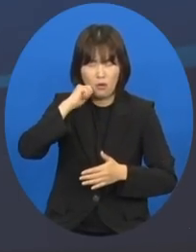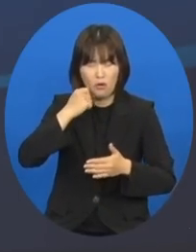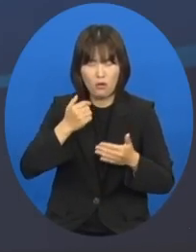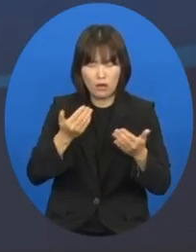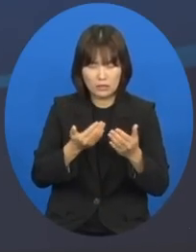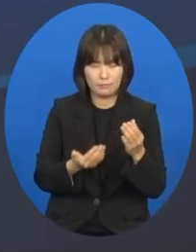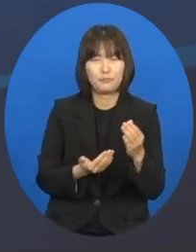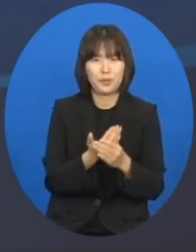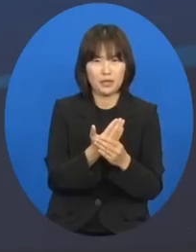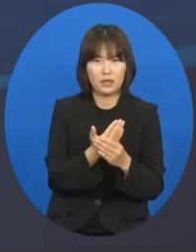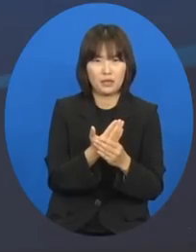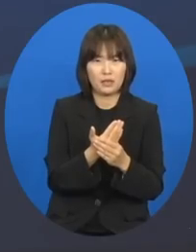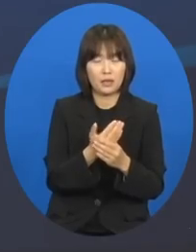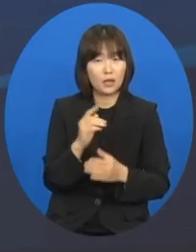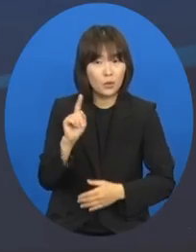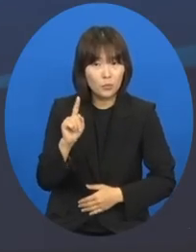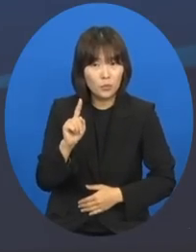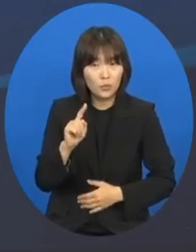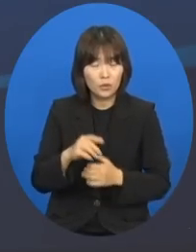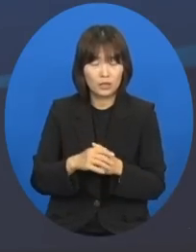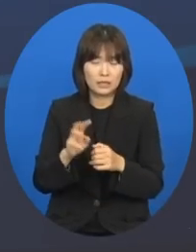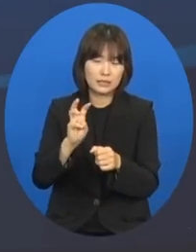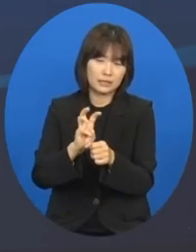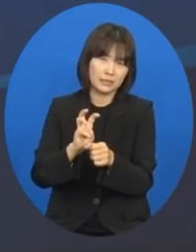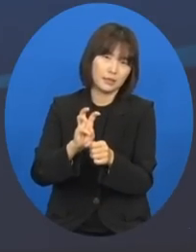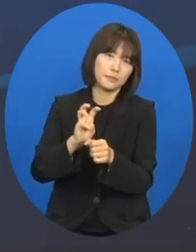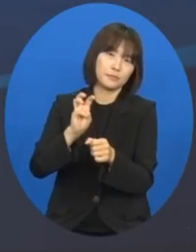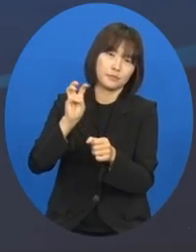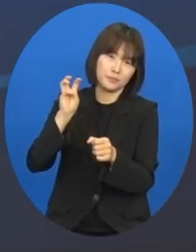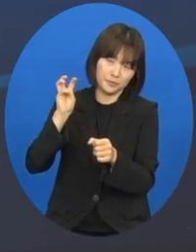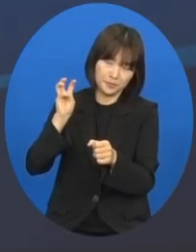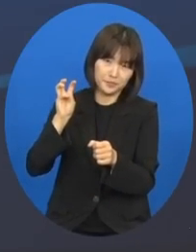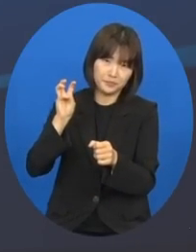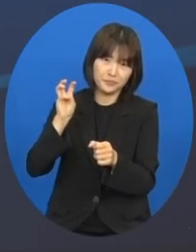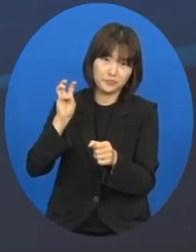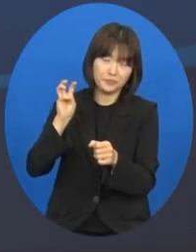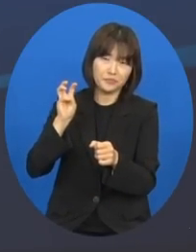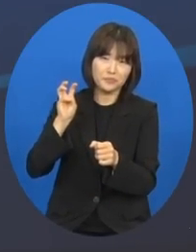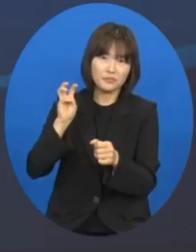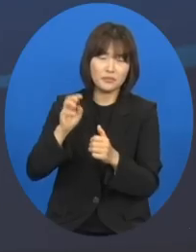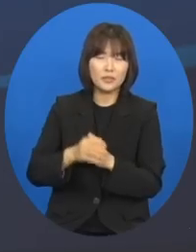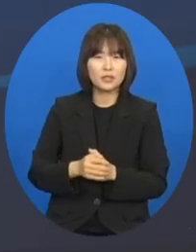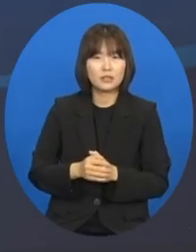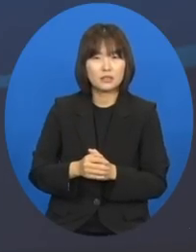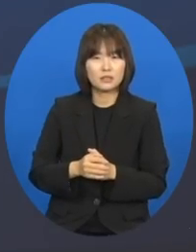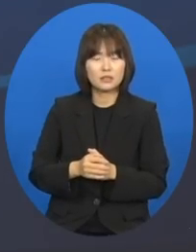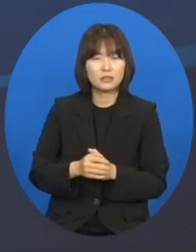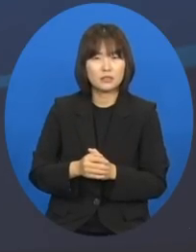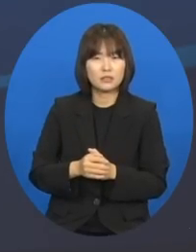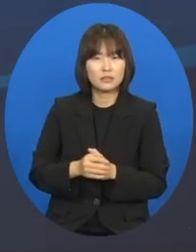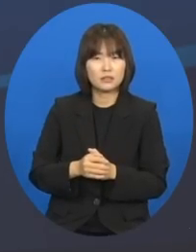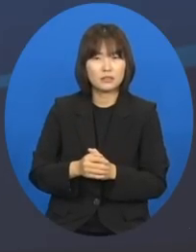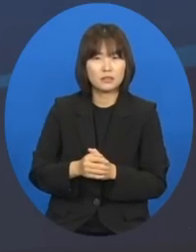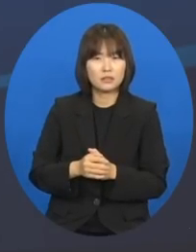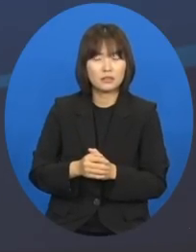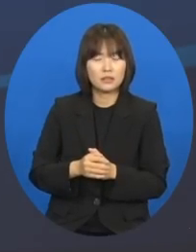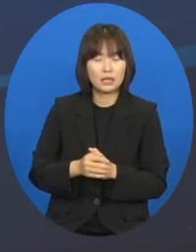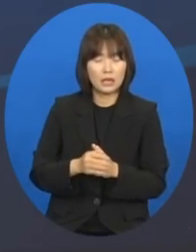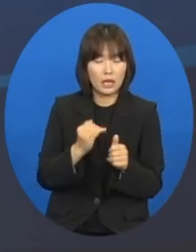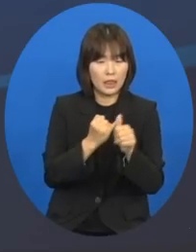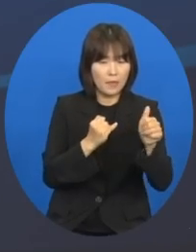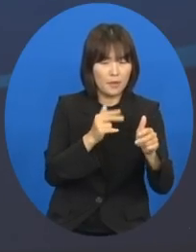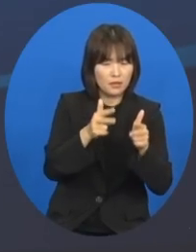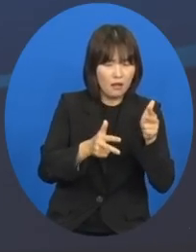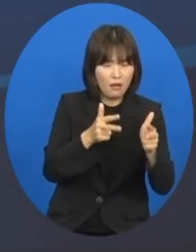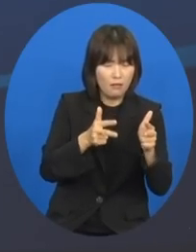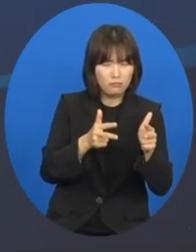뭐냐면 지난 30년의 세월을 지나면서 한 20년 동안 남편이 사업을 하는데 사업이 계속 잘